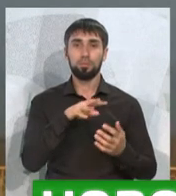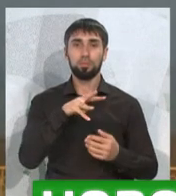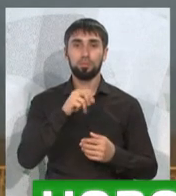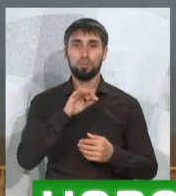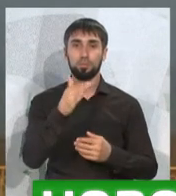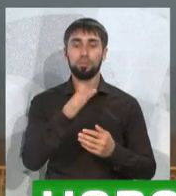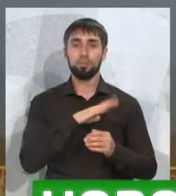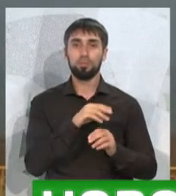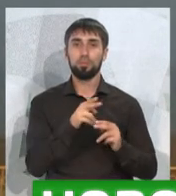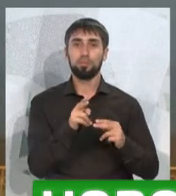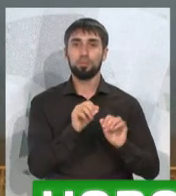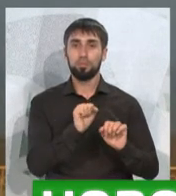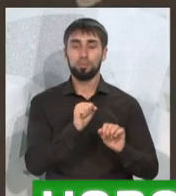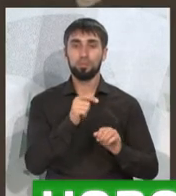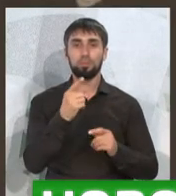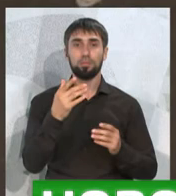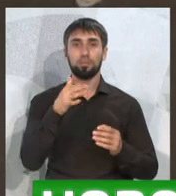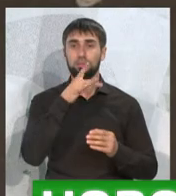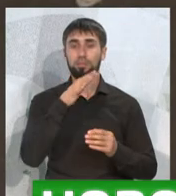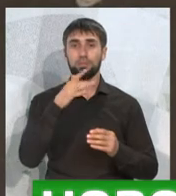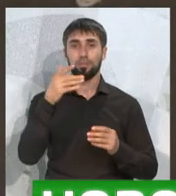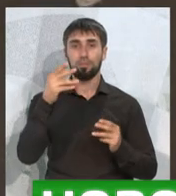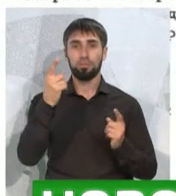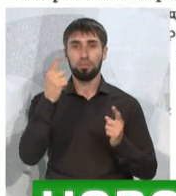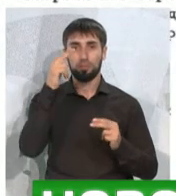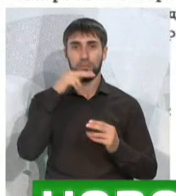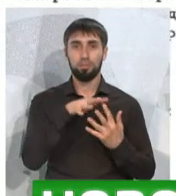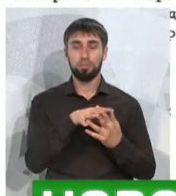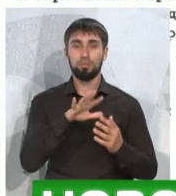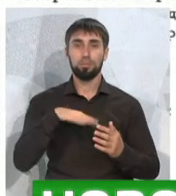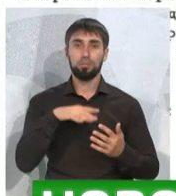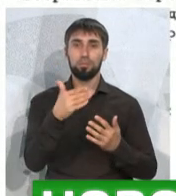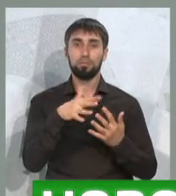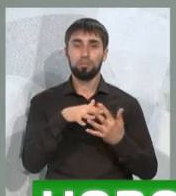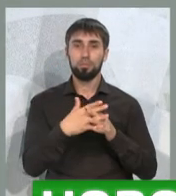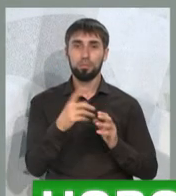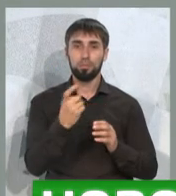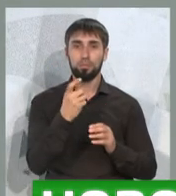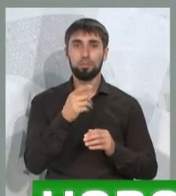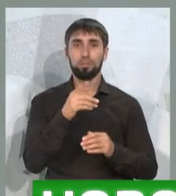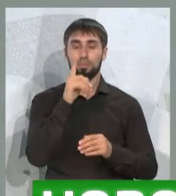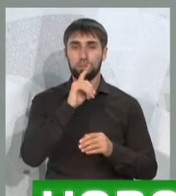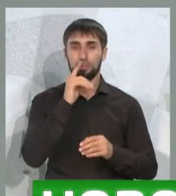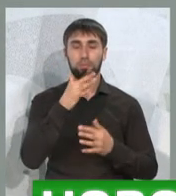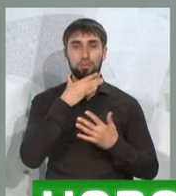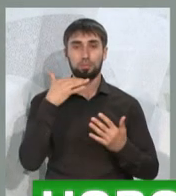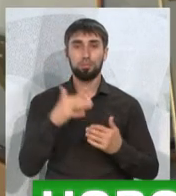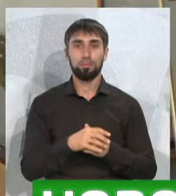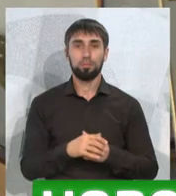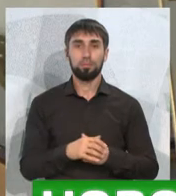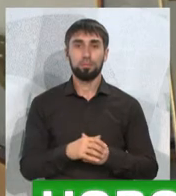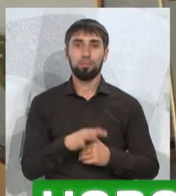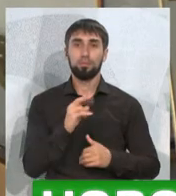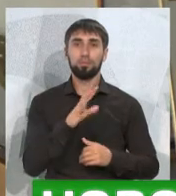стратегическая оборонительная операция во время Великой Отечественной войны, подъем сельского хозяйства, нефтяной промышленности и многого другого. Он